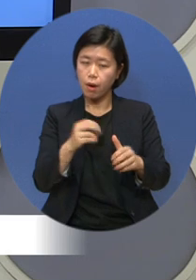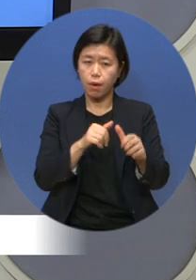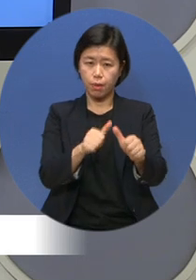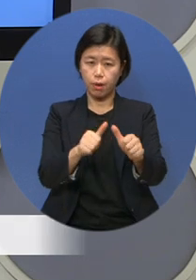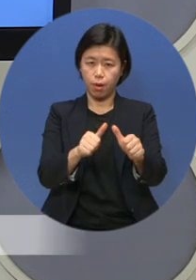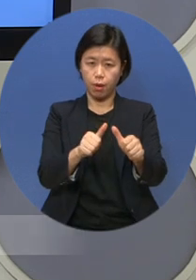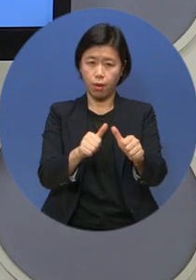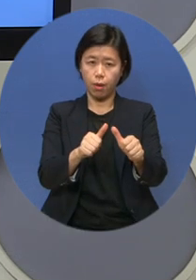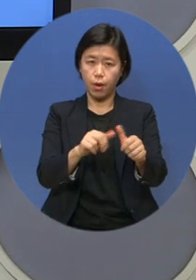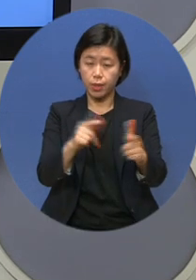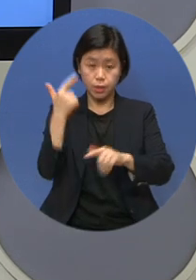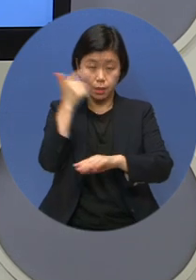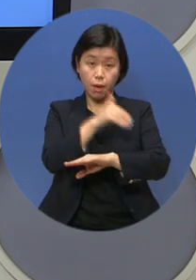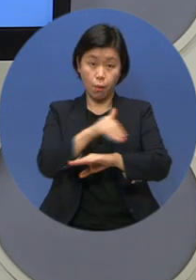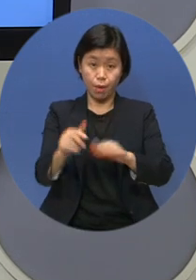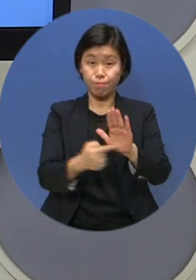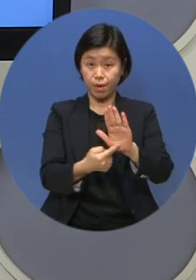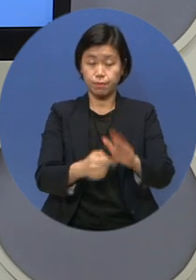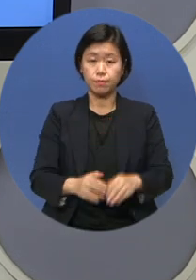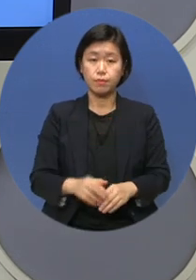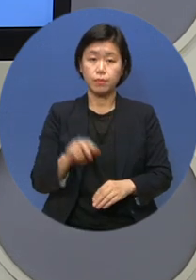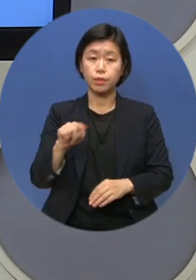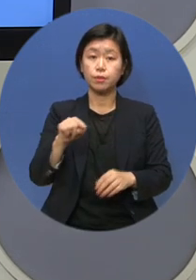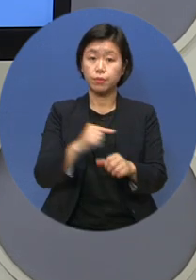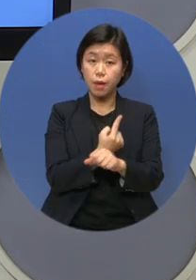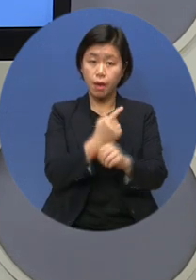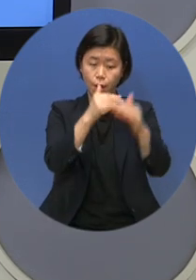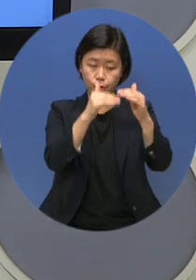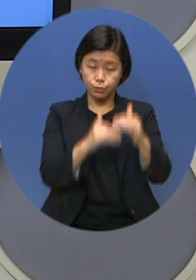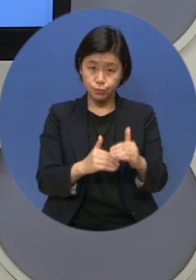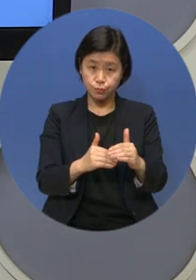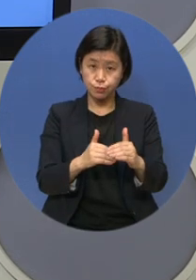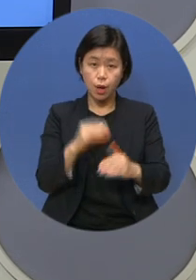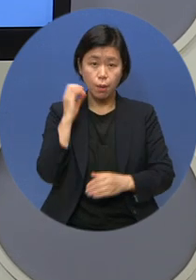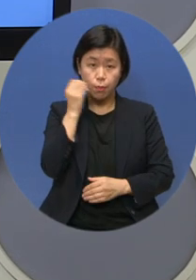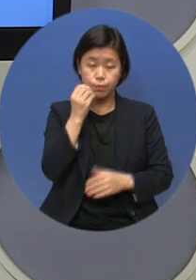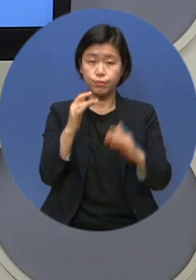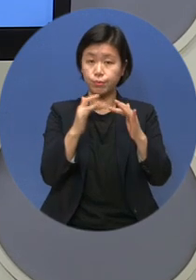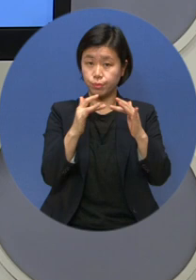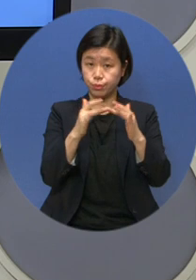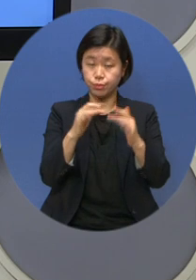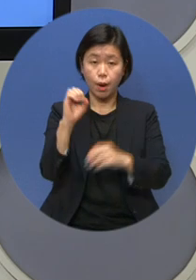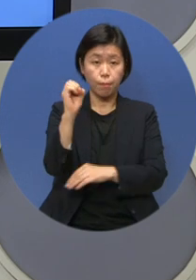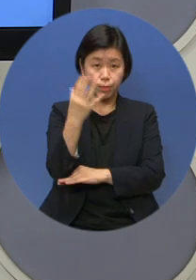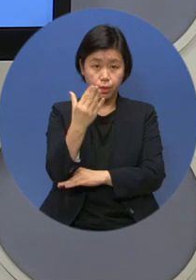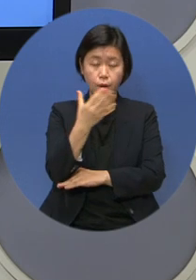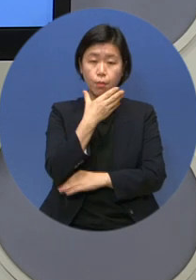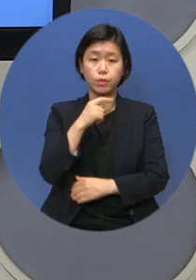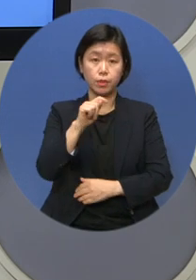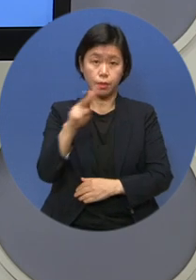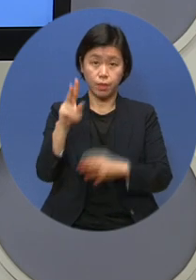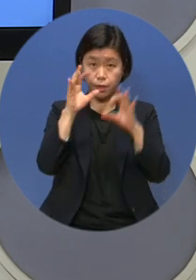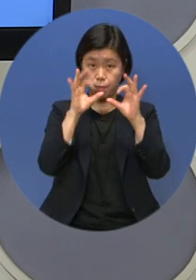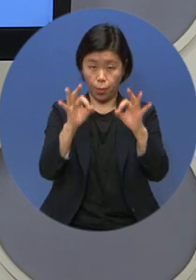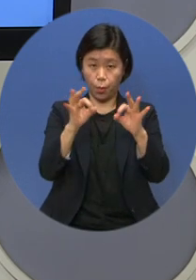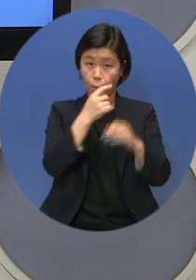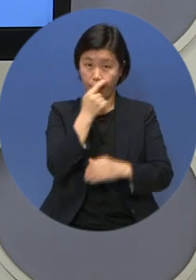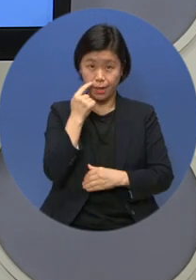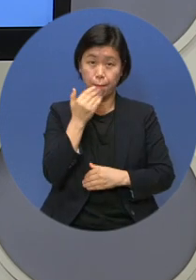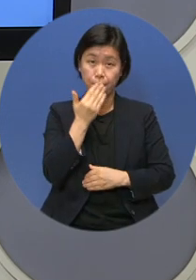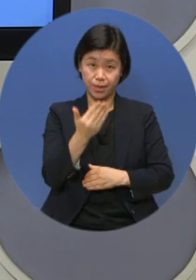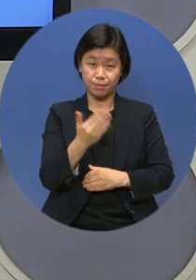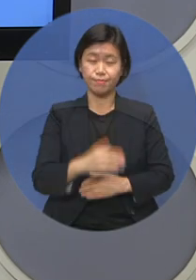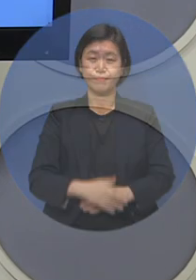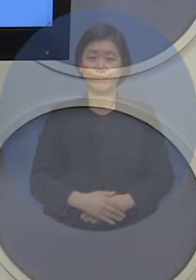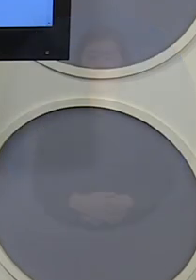예정입니다 이렇게 자세한 사항은 넓혀 눈 홈페이지와 장애인 신문 복지 탭이 뉴스를 통해 확인할 수 있습니다